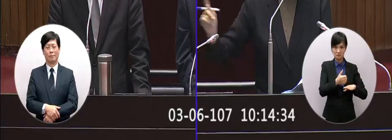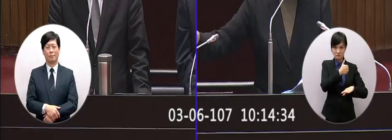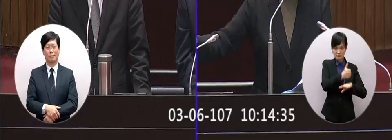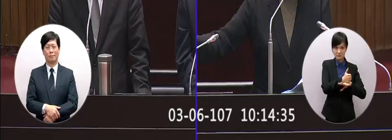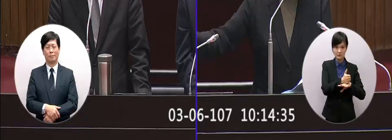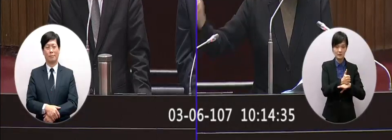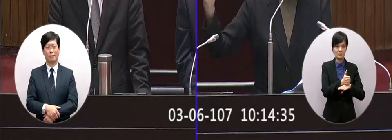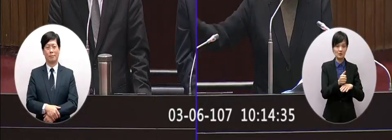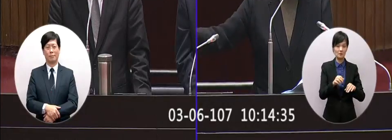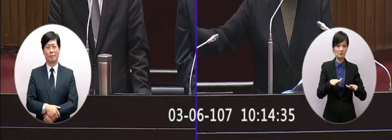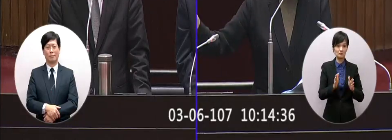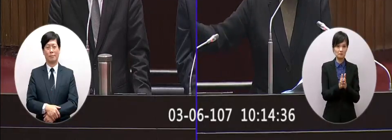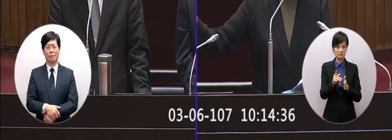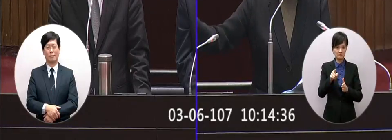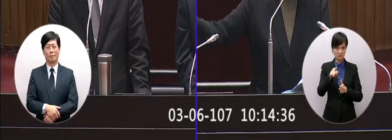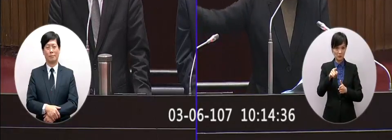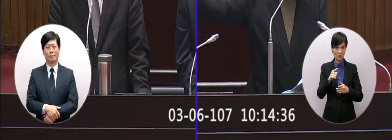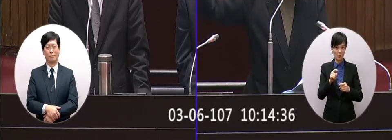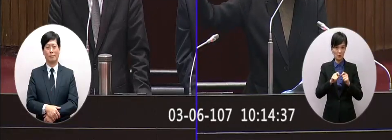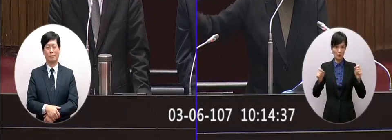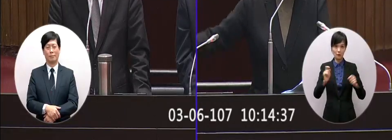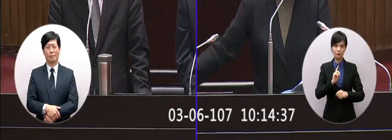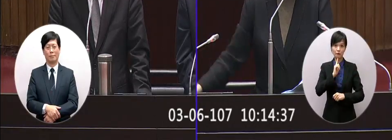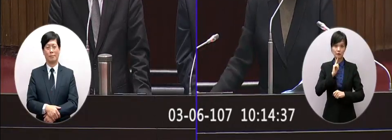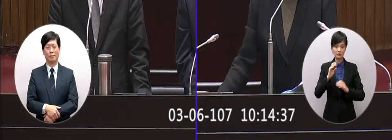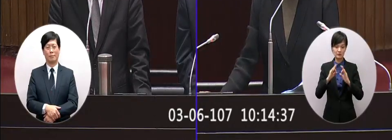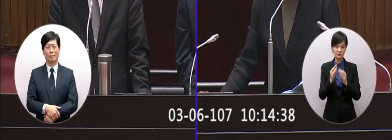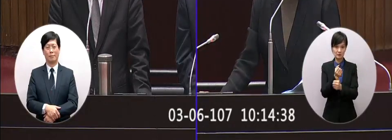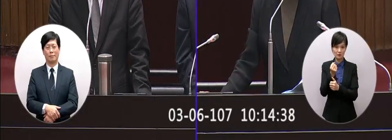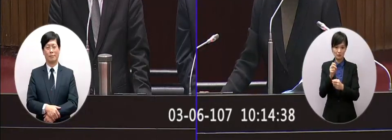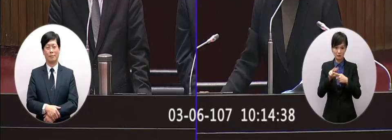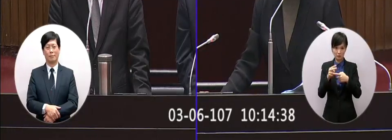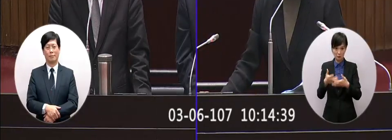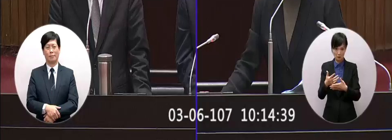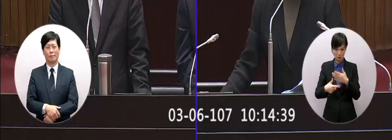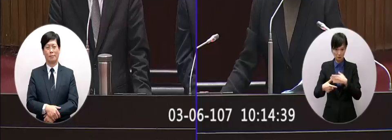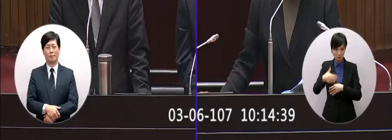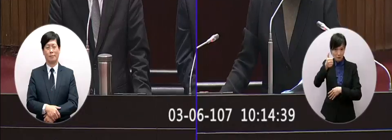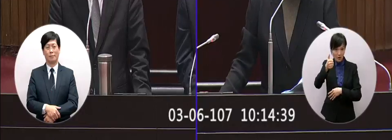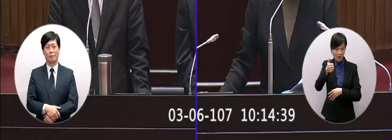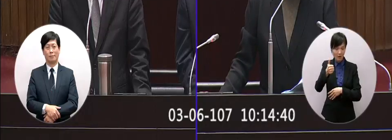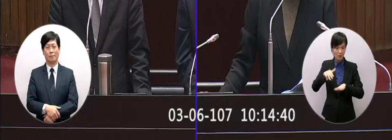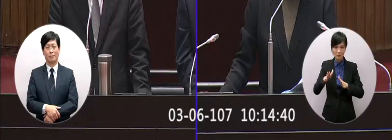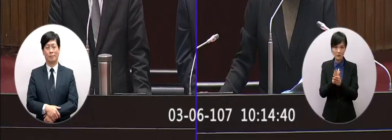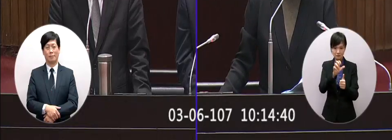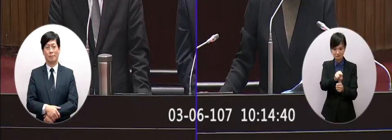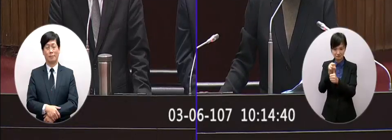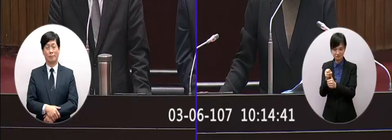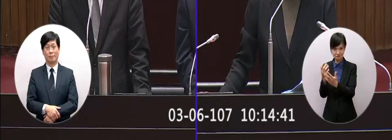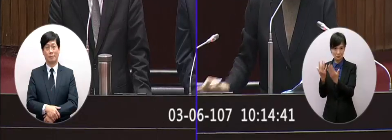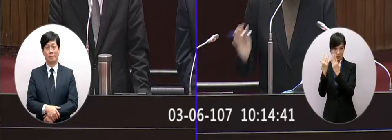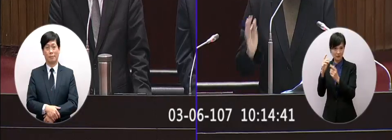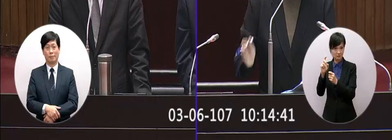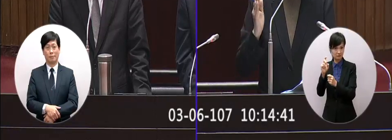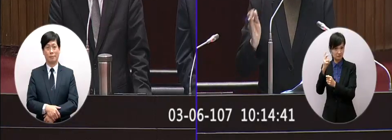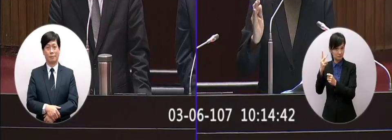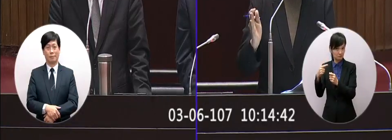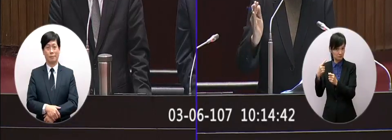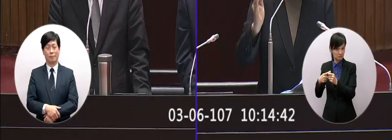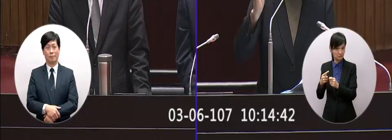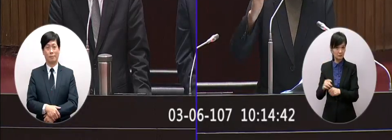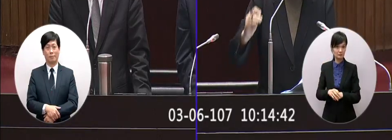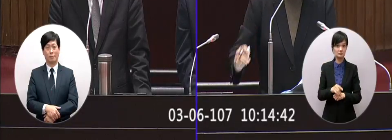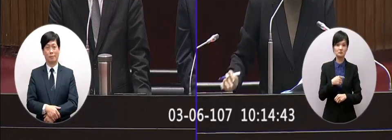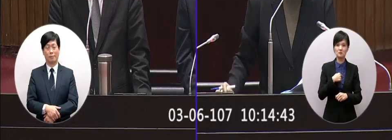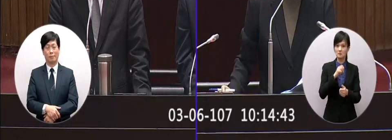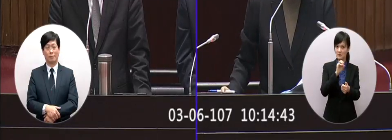长被撤换，而且还被收押求刑12年。小心哦， 政经不分离是比产